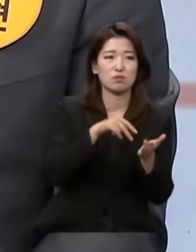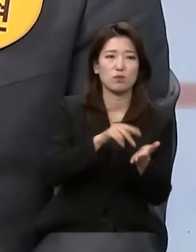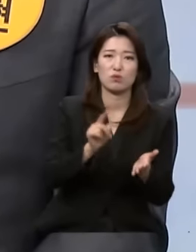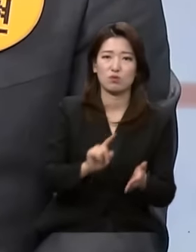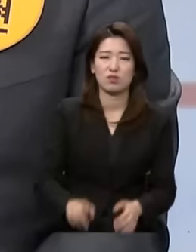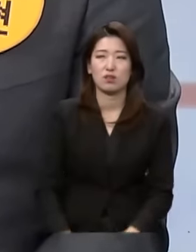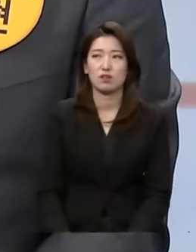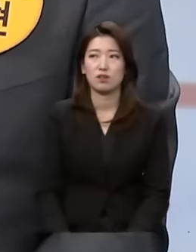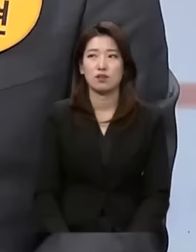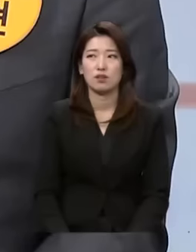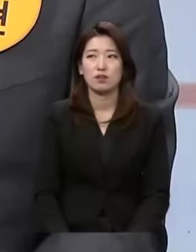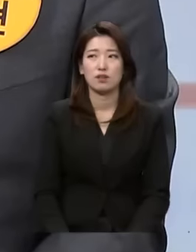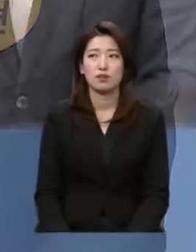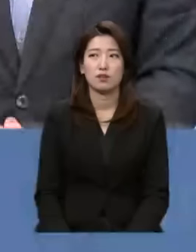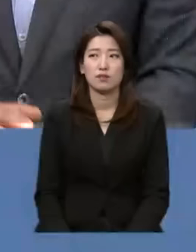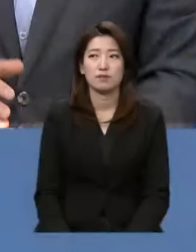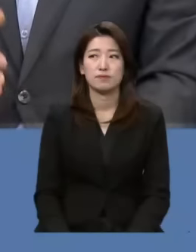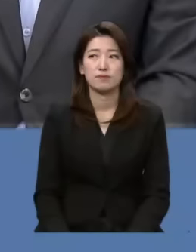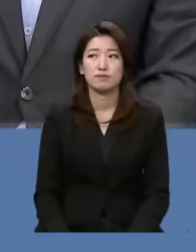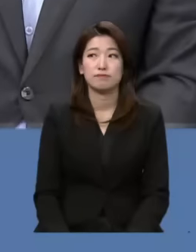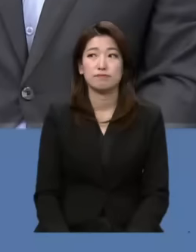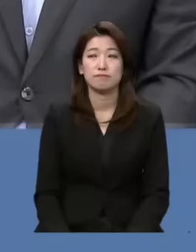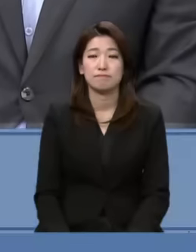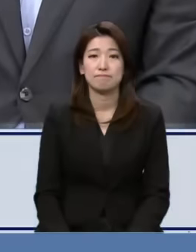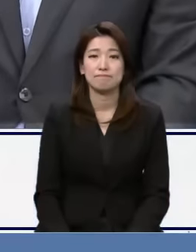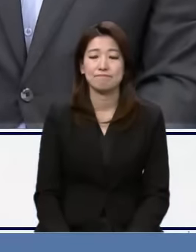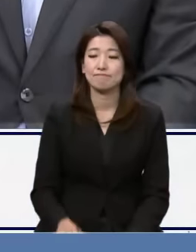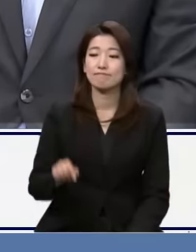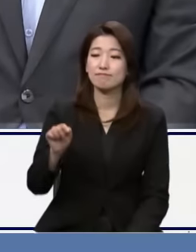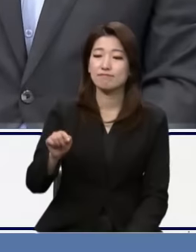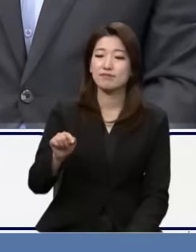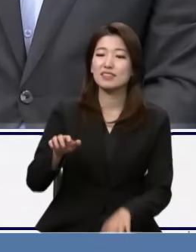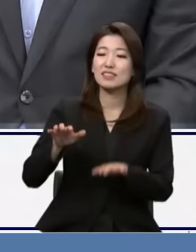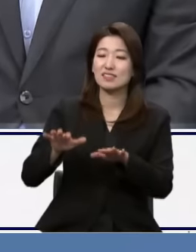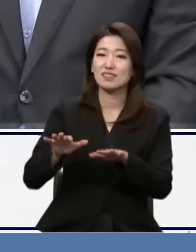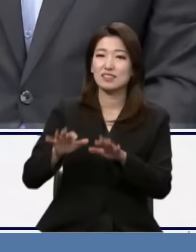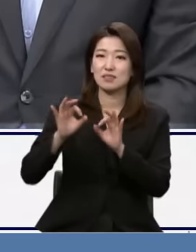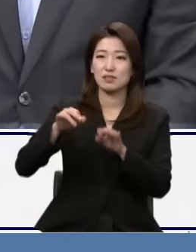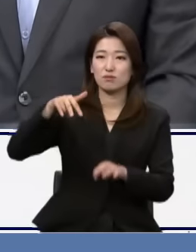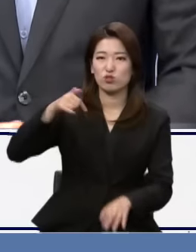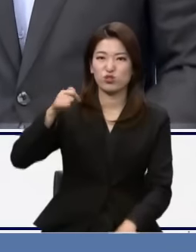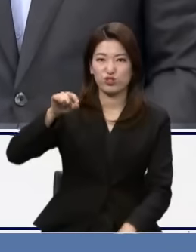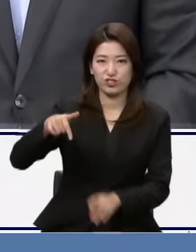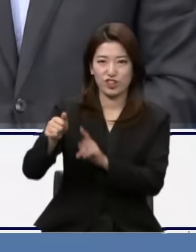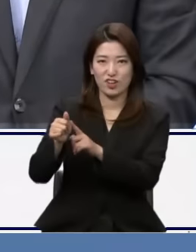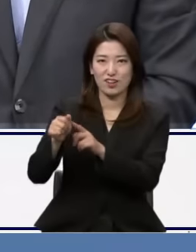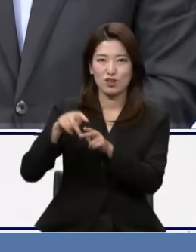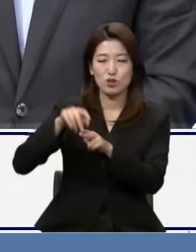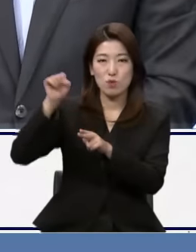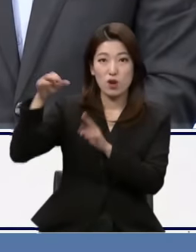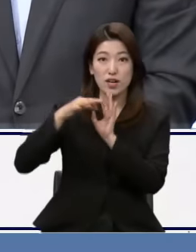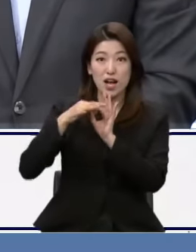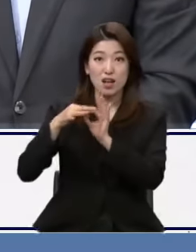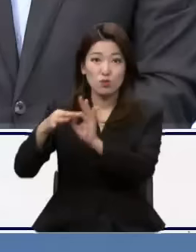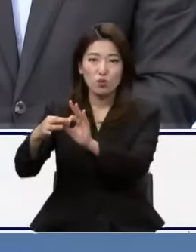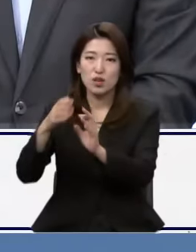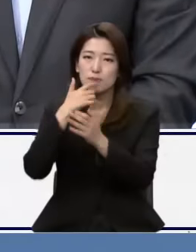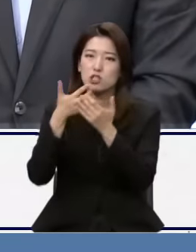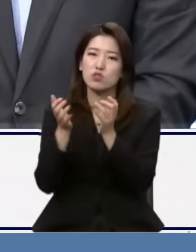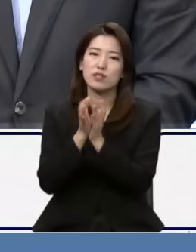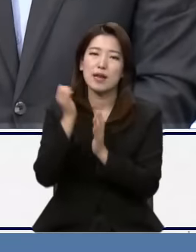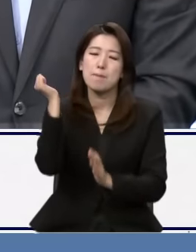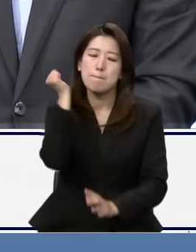후보를 정리를 못 하고 있는 상황이 제가 볼 때 앞으로 남은 선거 마지막 막판에 엄청나게 큰 영향을 미칠 것 같고요 지금 그